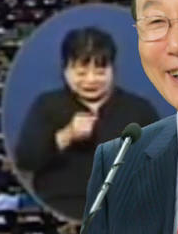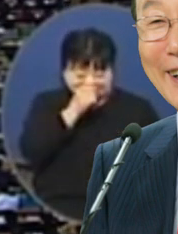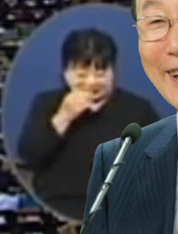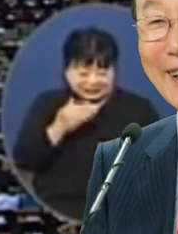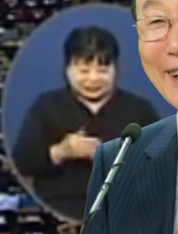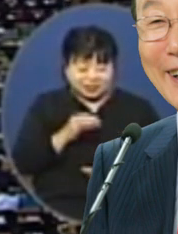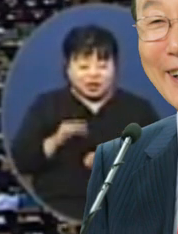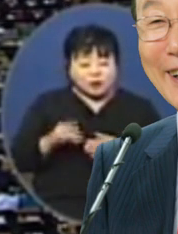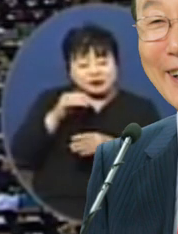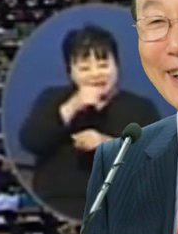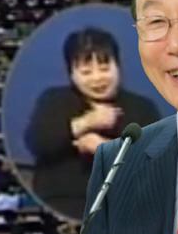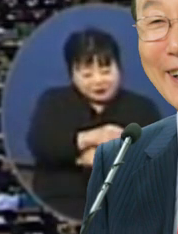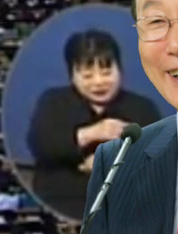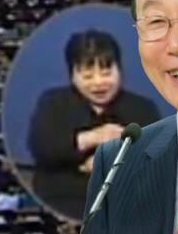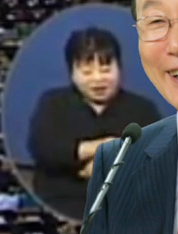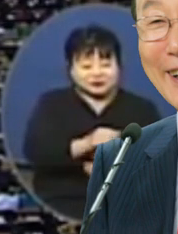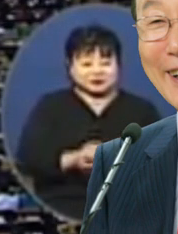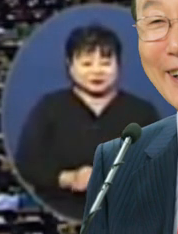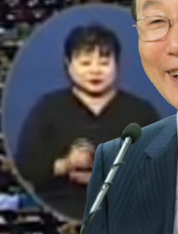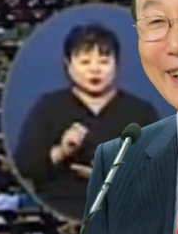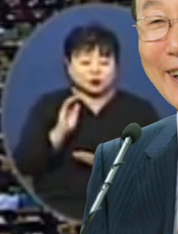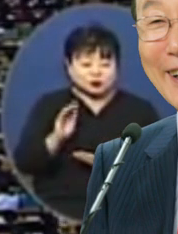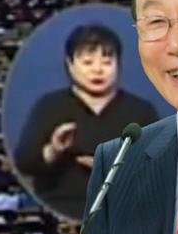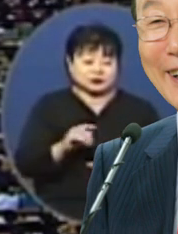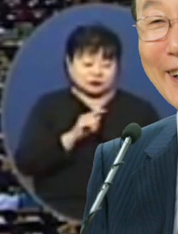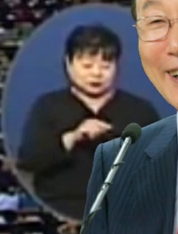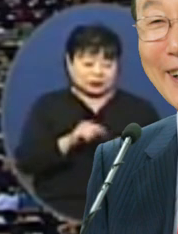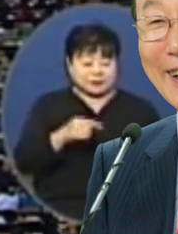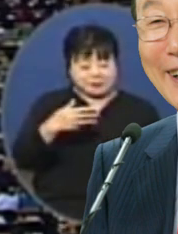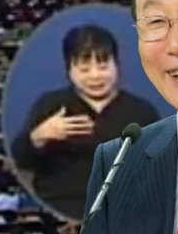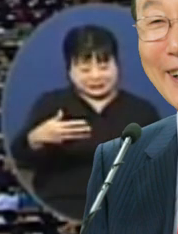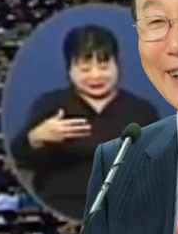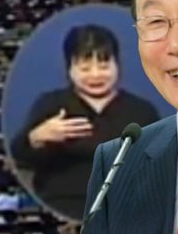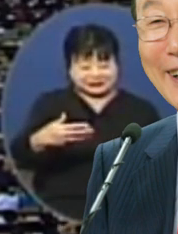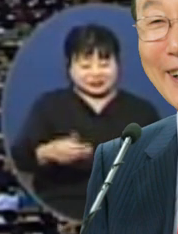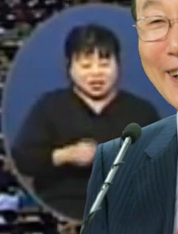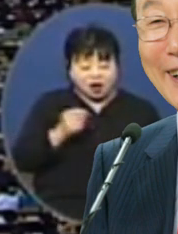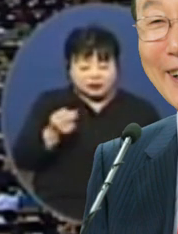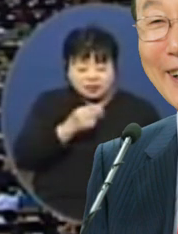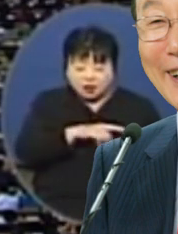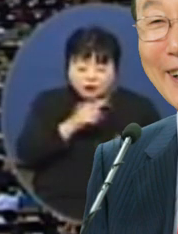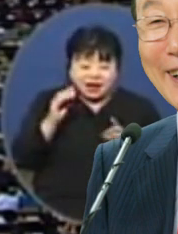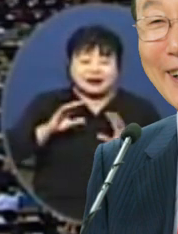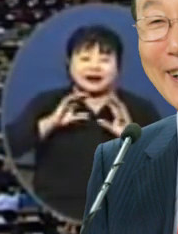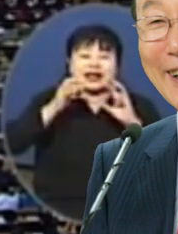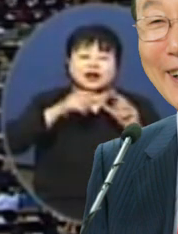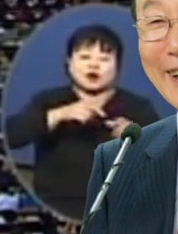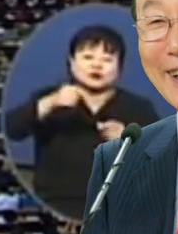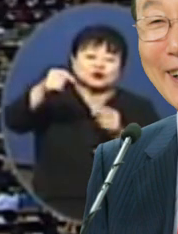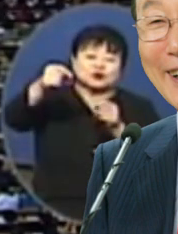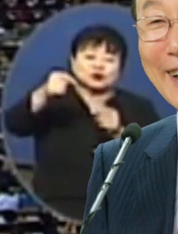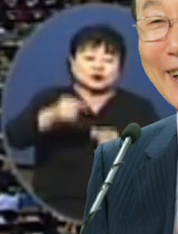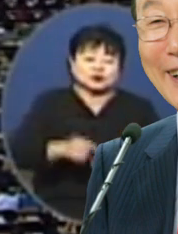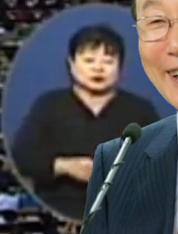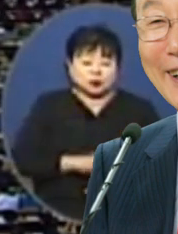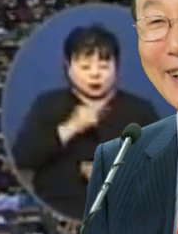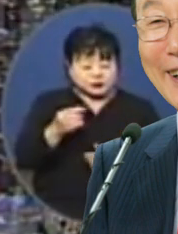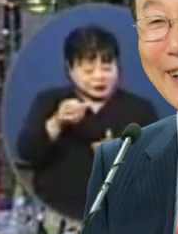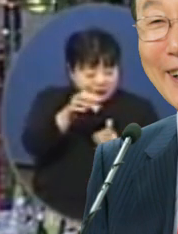일을 넘치게 하려 하심이라고. 그리고 우리는 영생 부활 천국 구원을 주님께 전적으로